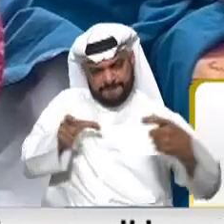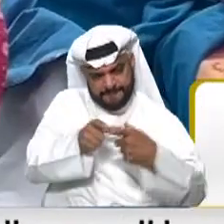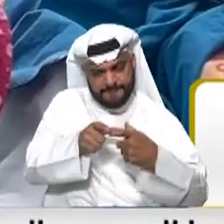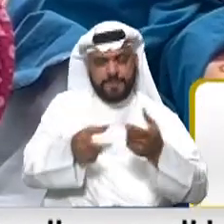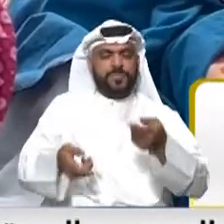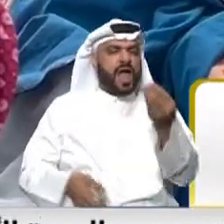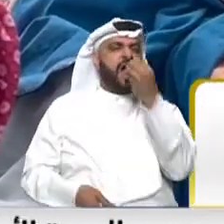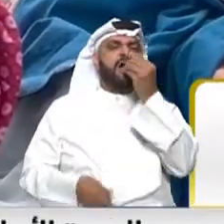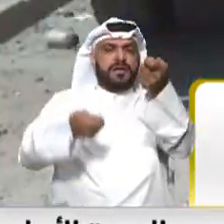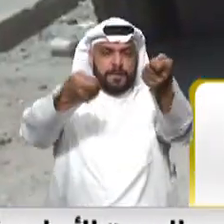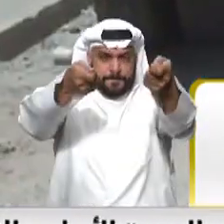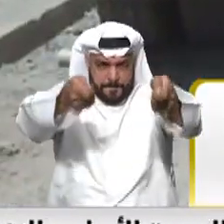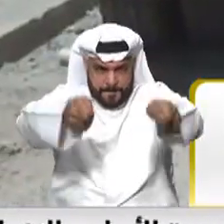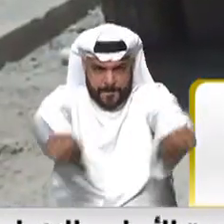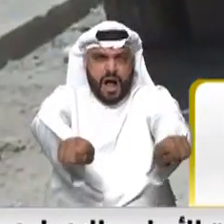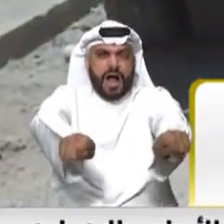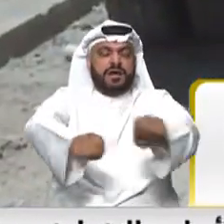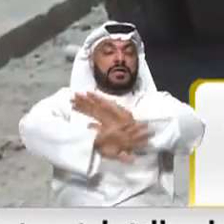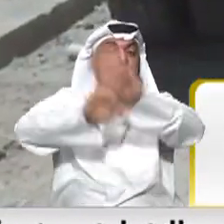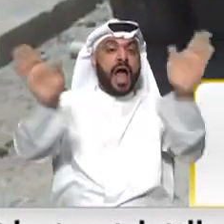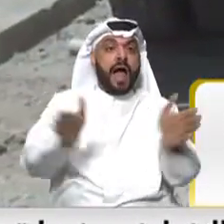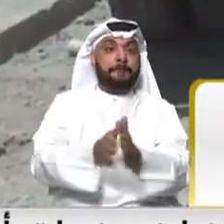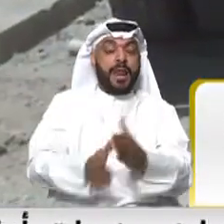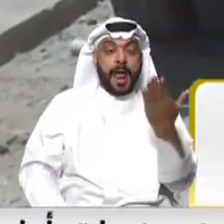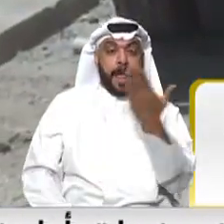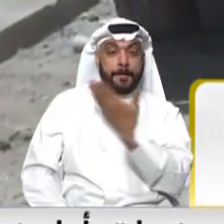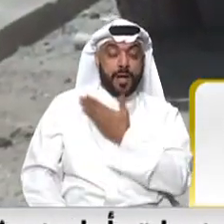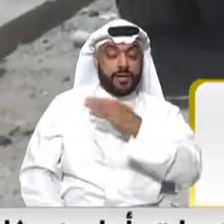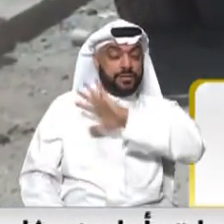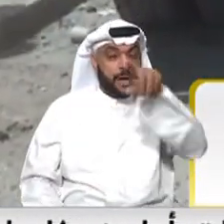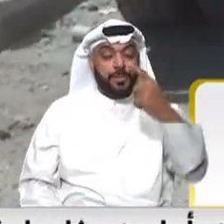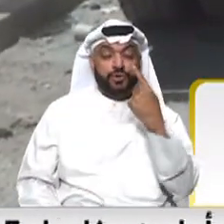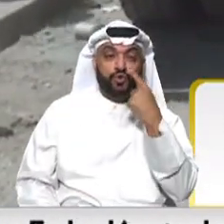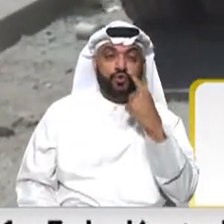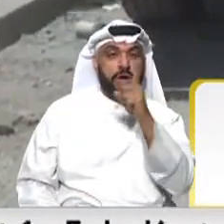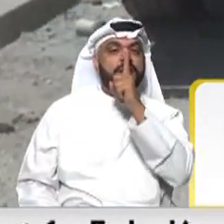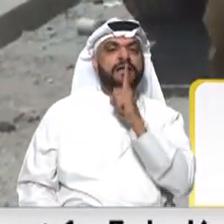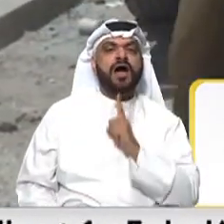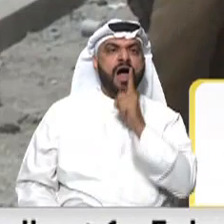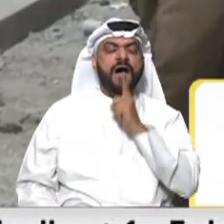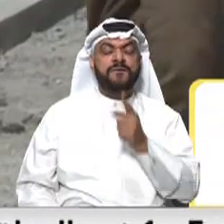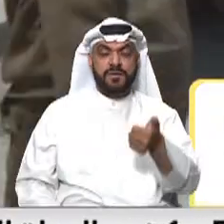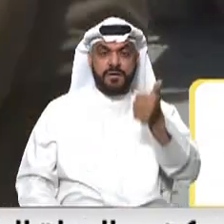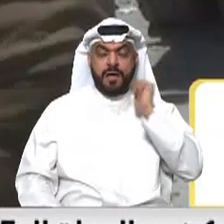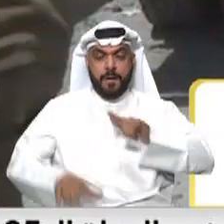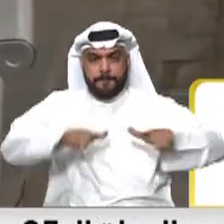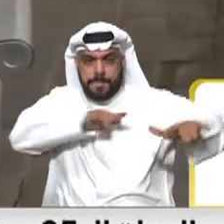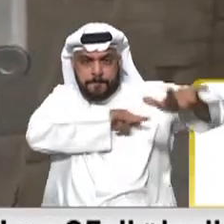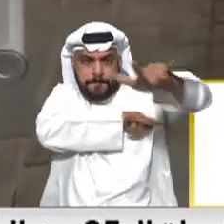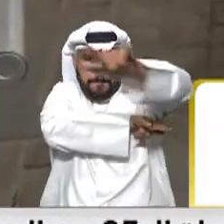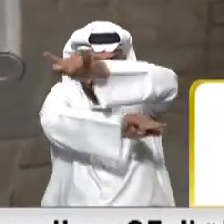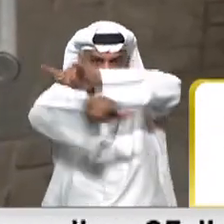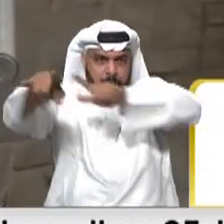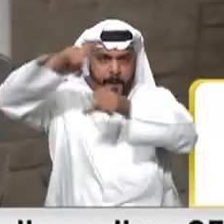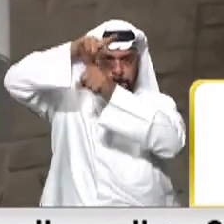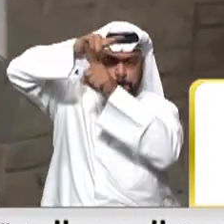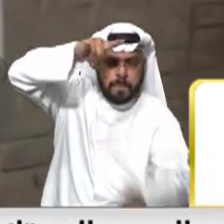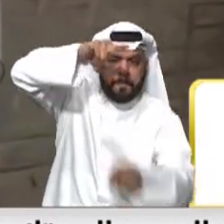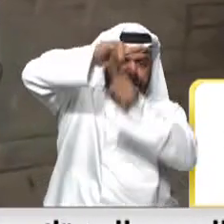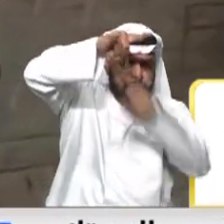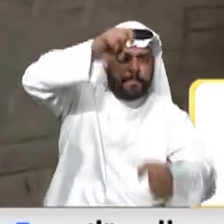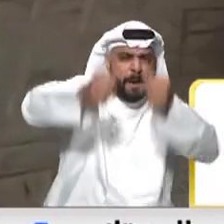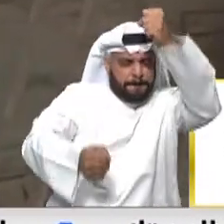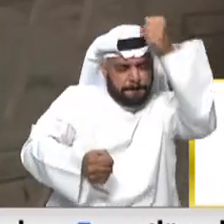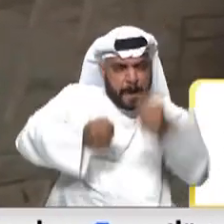والمعاناة الإنسانية. فمدينة رفح جنوبا شهدت قصفا عنيفا على حي النصر شمال شرق